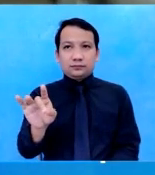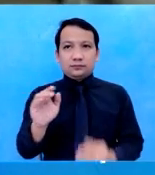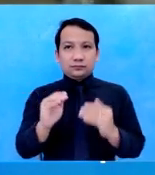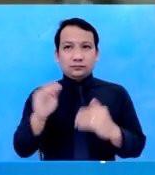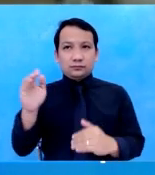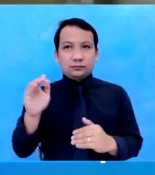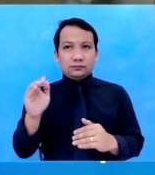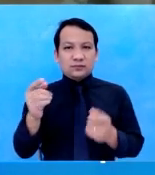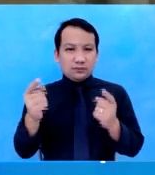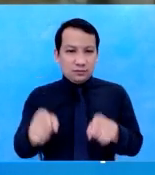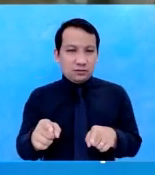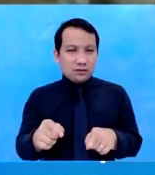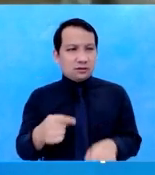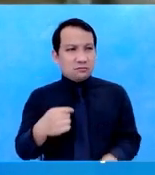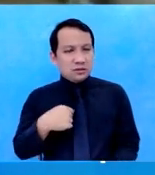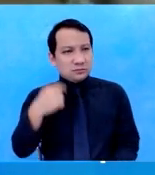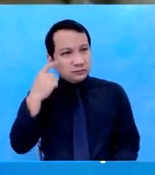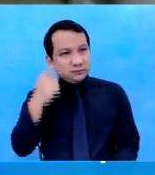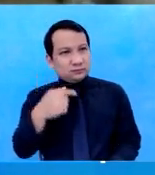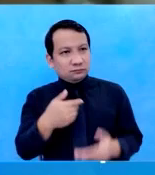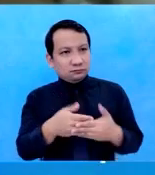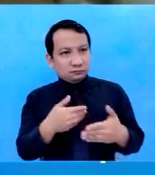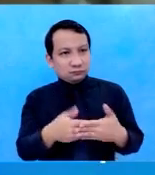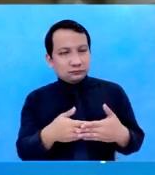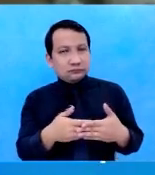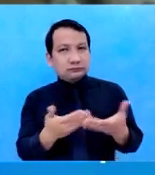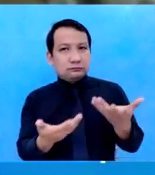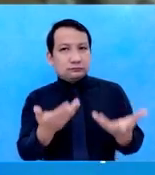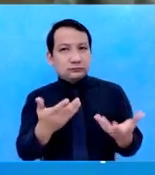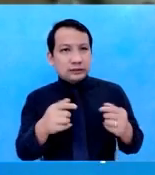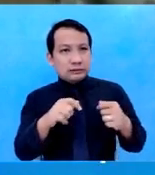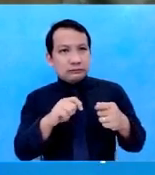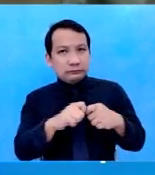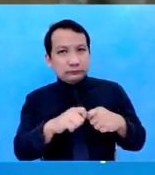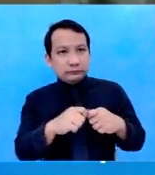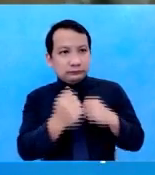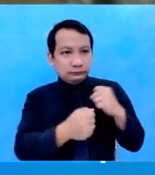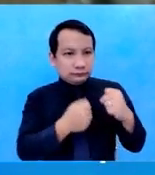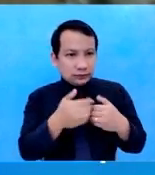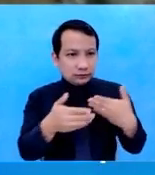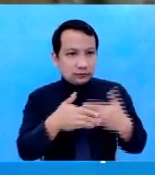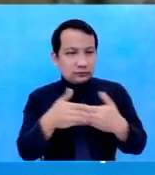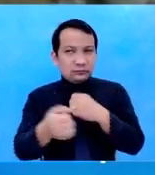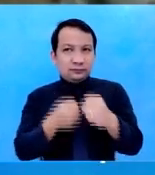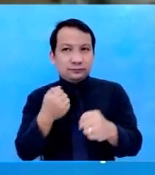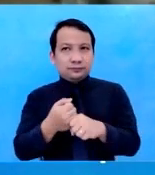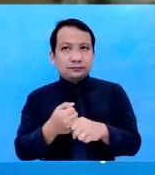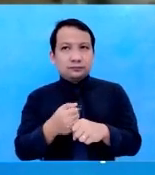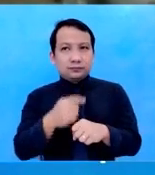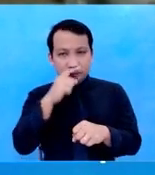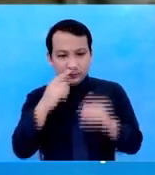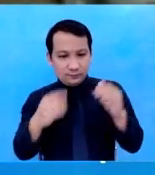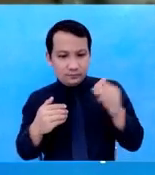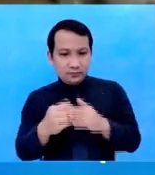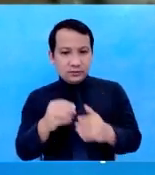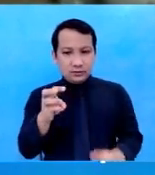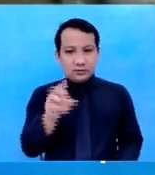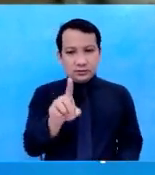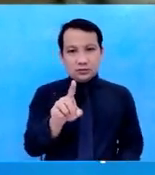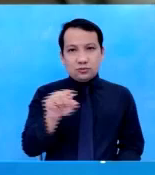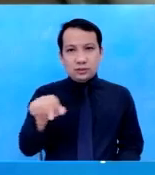But ako, in the near term, which is probably between now and year end, we could probably hit 6180 or